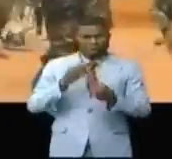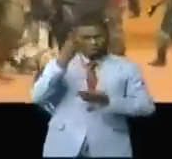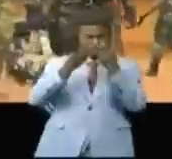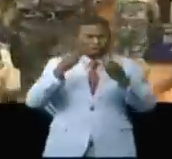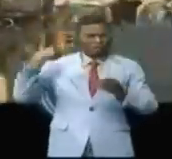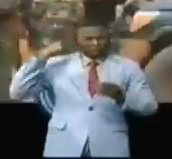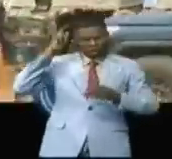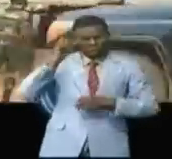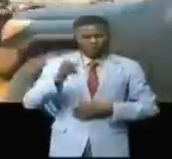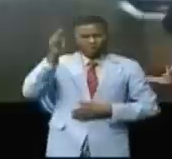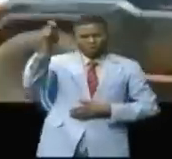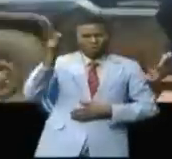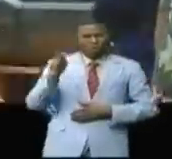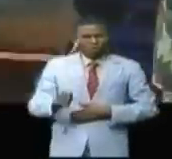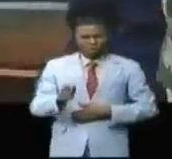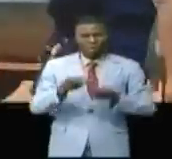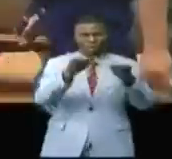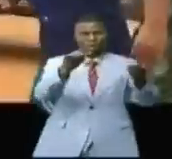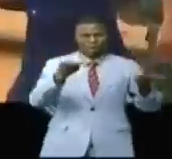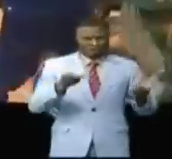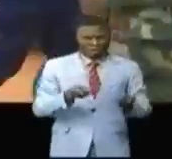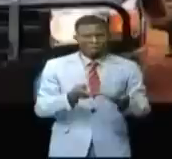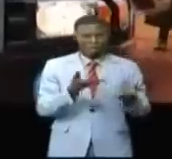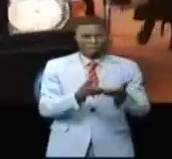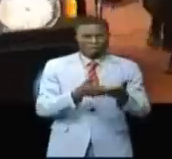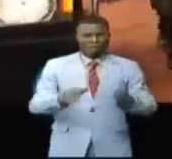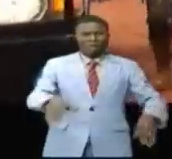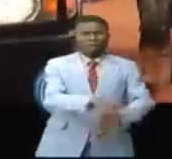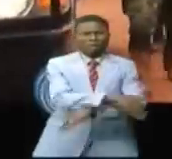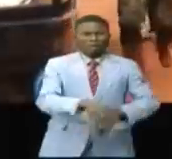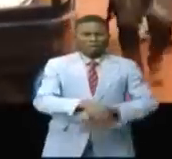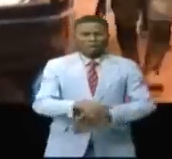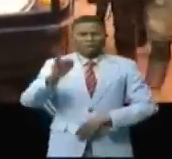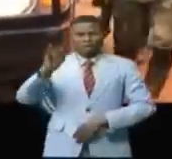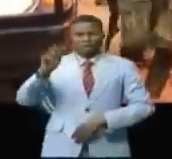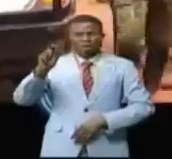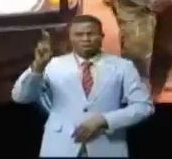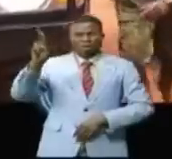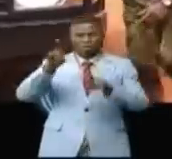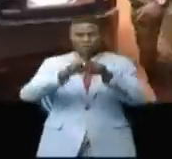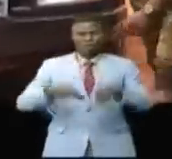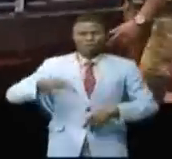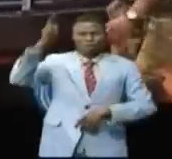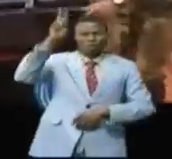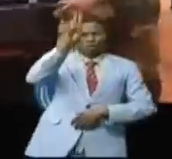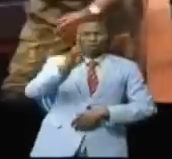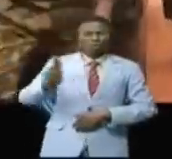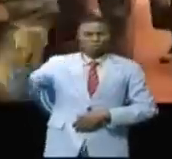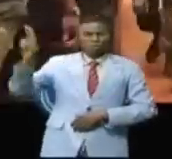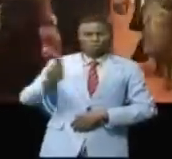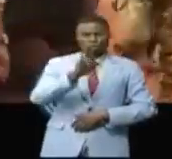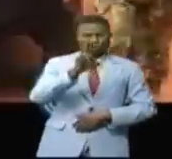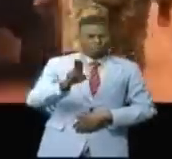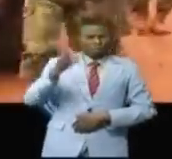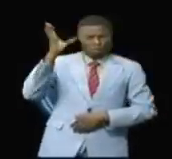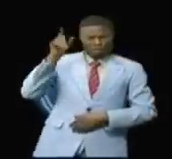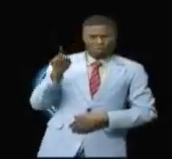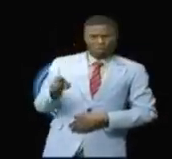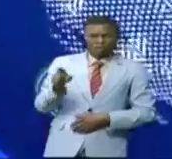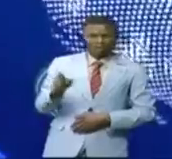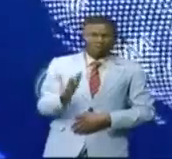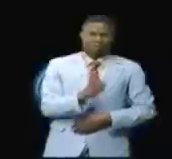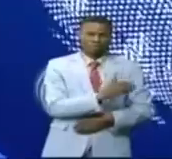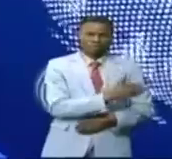gouverneur militaire se délier marquant la limite entre l'ituri et les hot wheels dans cette raison du bafa bayrou